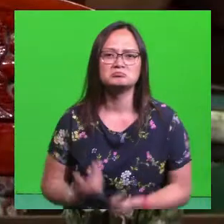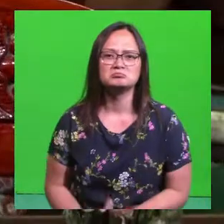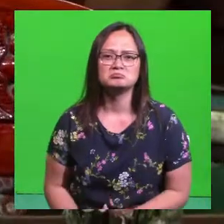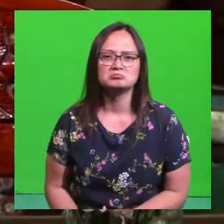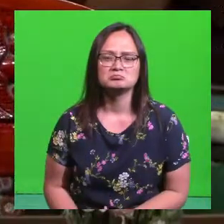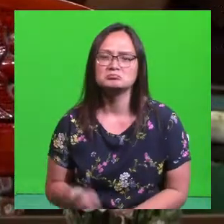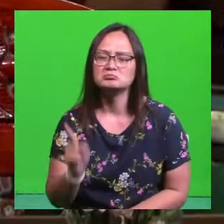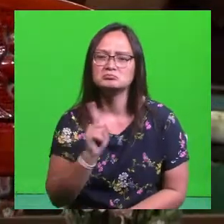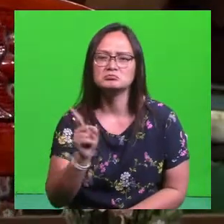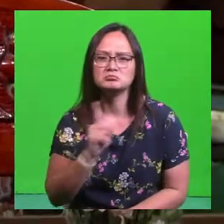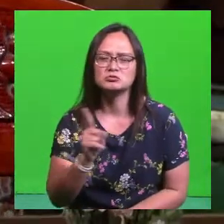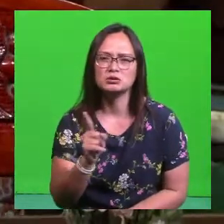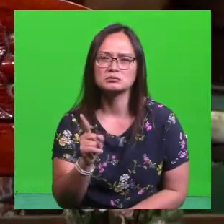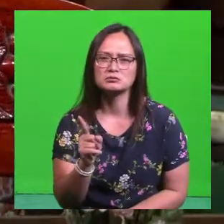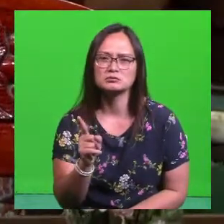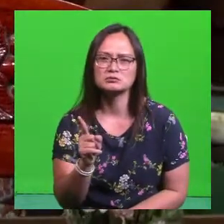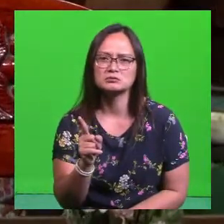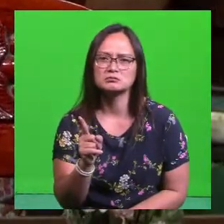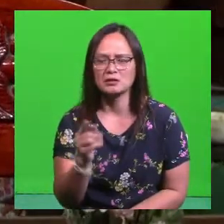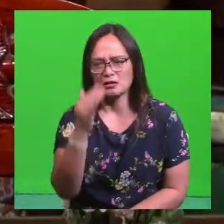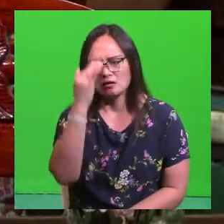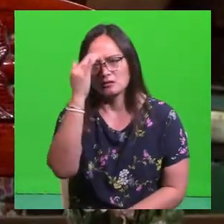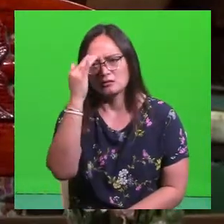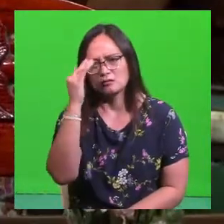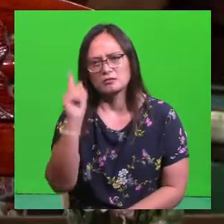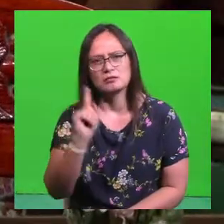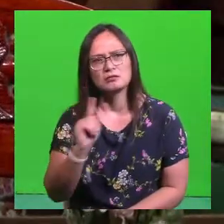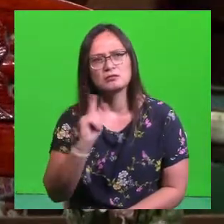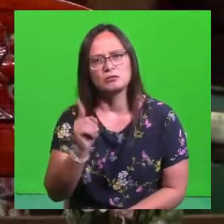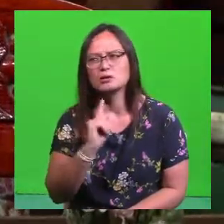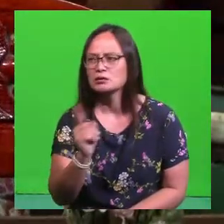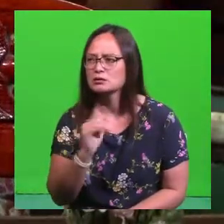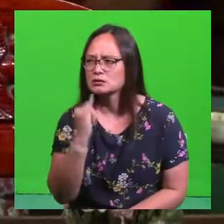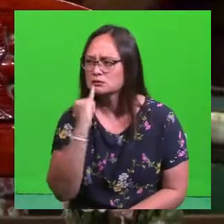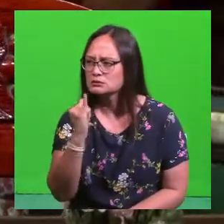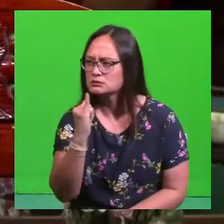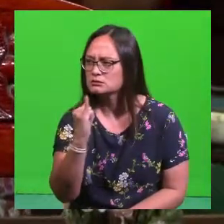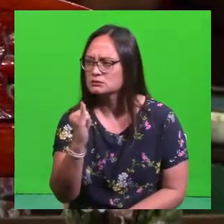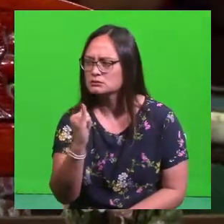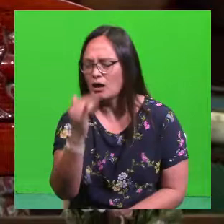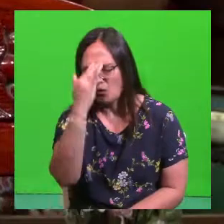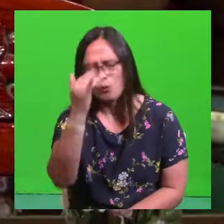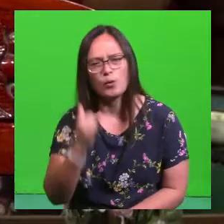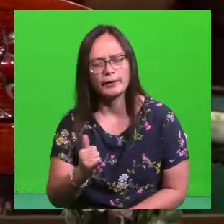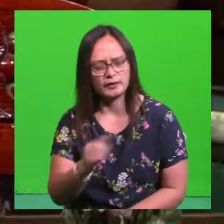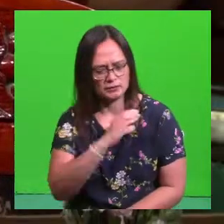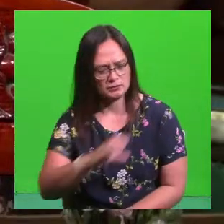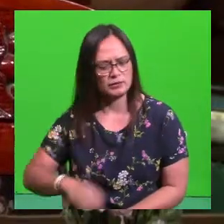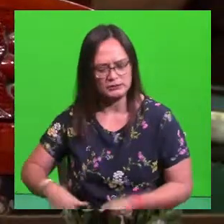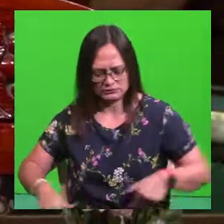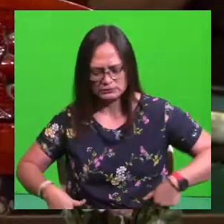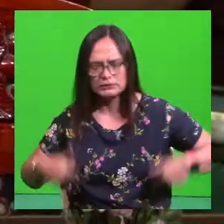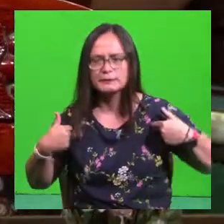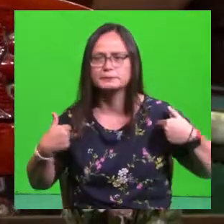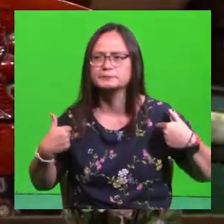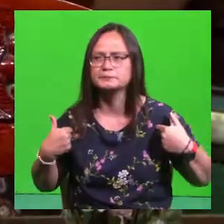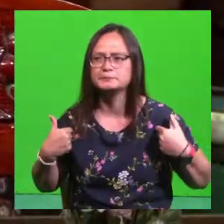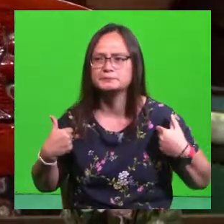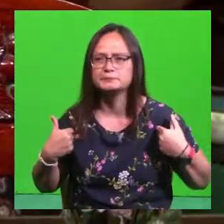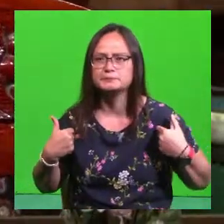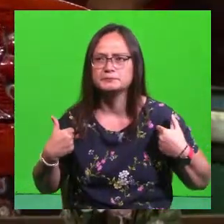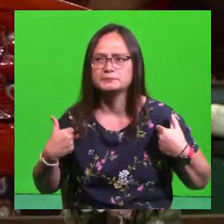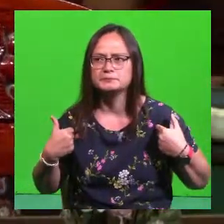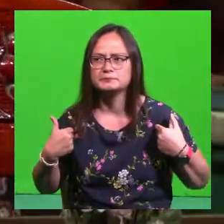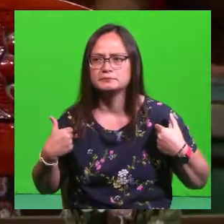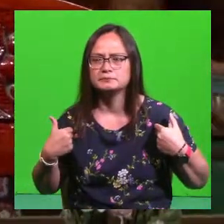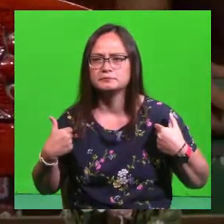muling pagkabuhay ni Kristo sa atin? Anong praktikal na bagay ang nagriresulta sa ating